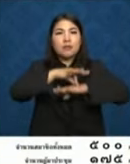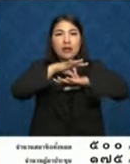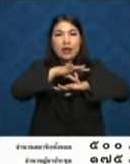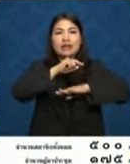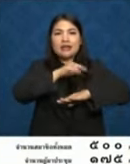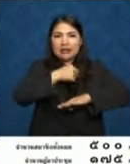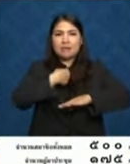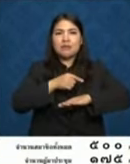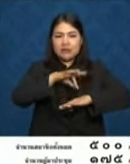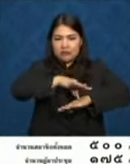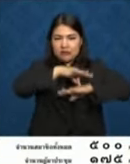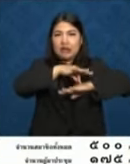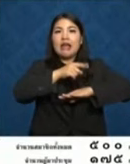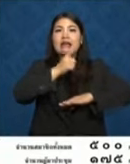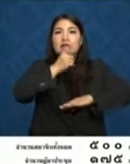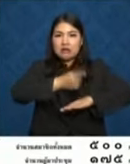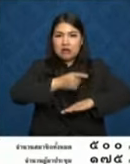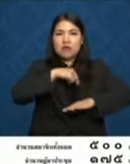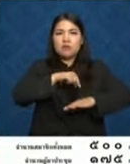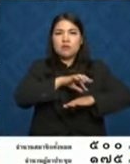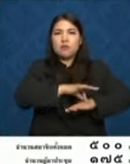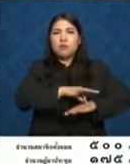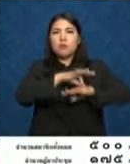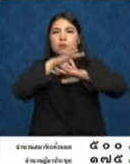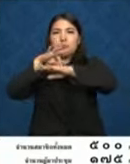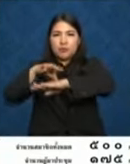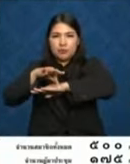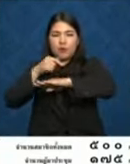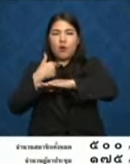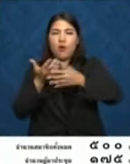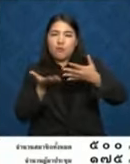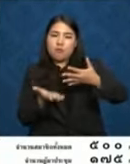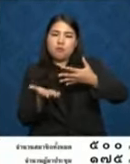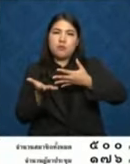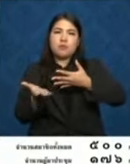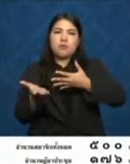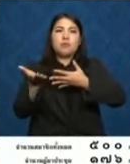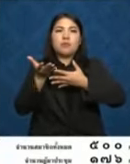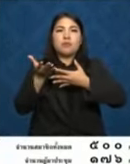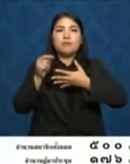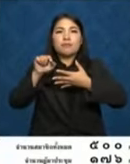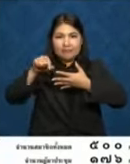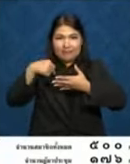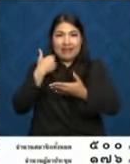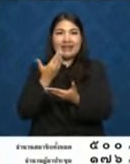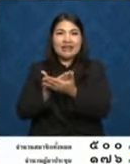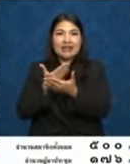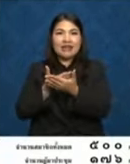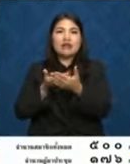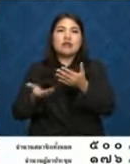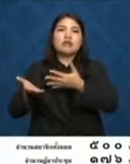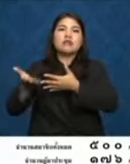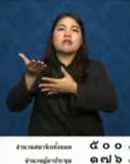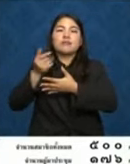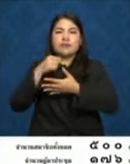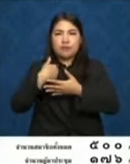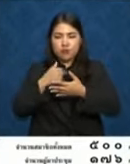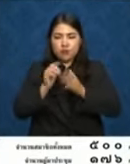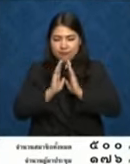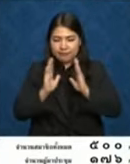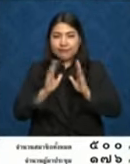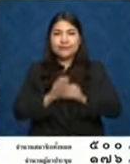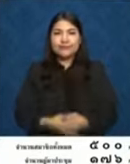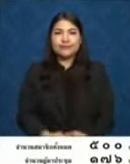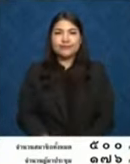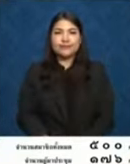ำแหน่งเดิมในการขอเลื่อนวิทยาฐานะที่สูงขึ้นในตำแหน่งใหม่ต่อไปด้วยครับขอบคุณครับ ขอบคุณ